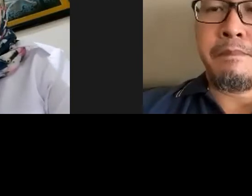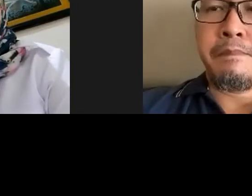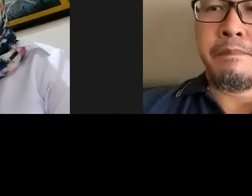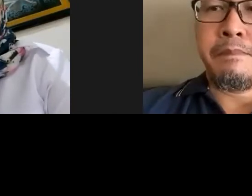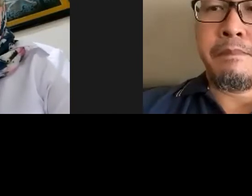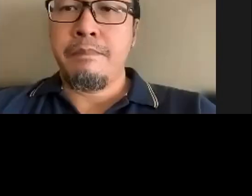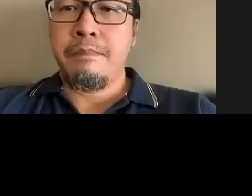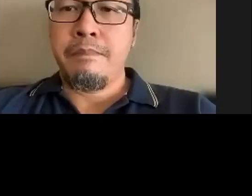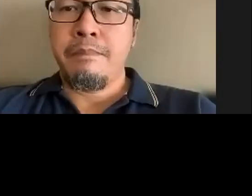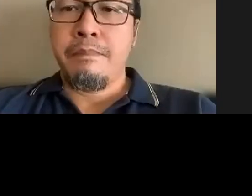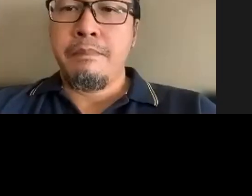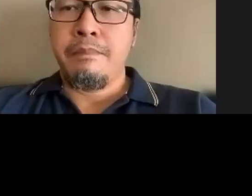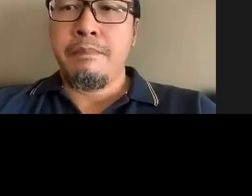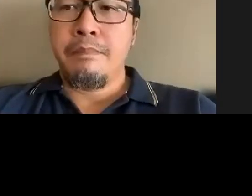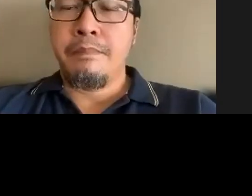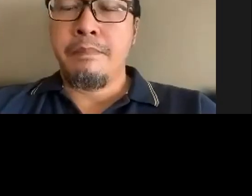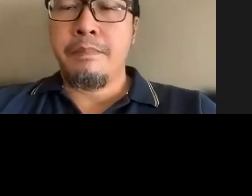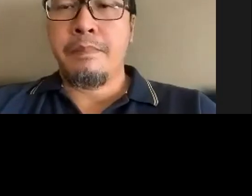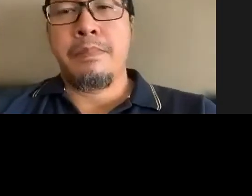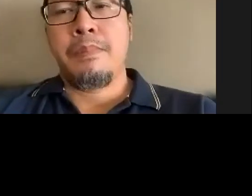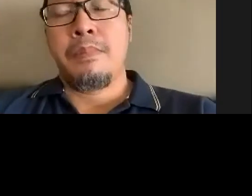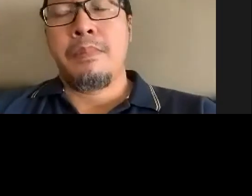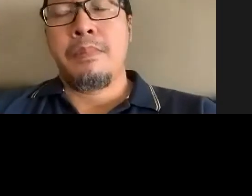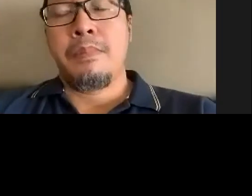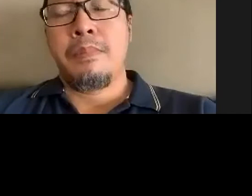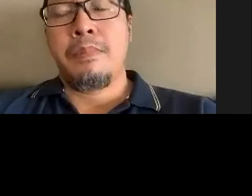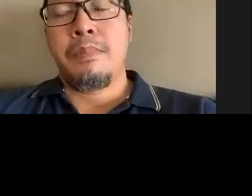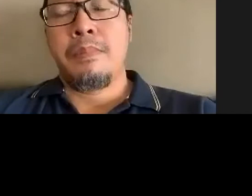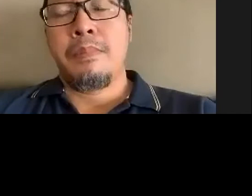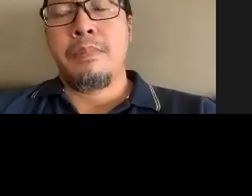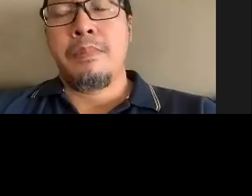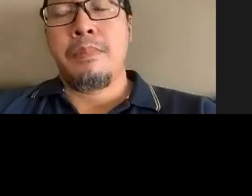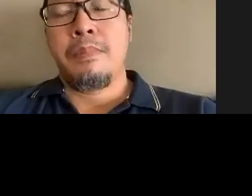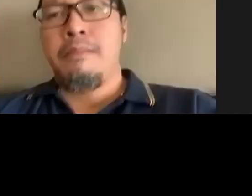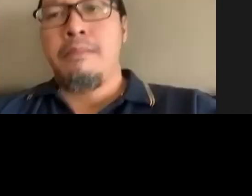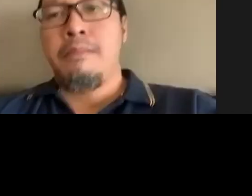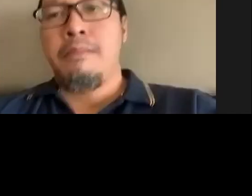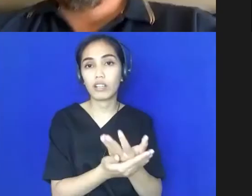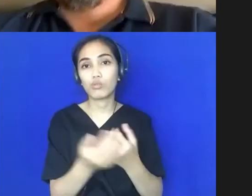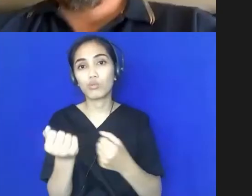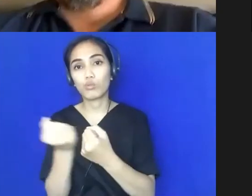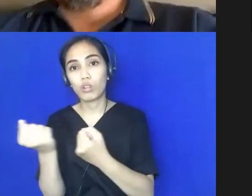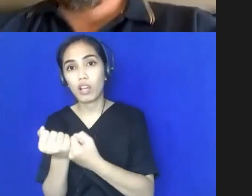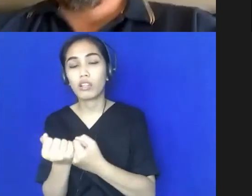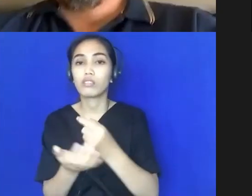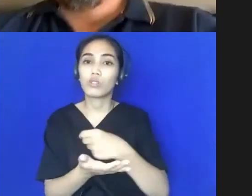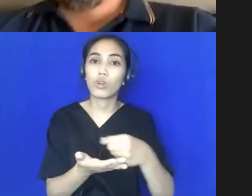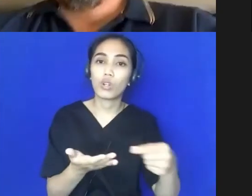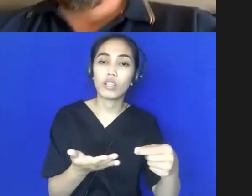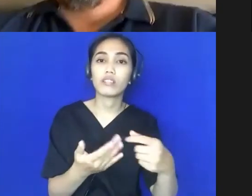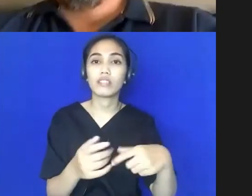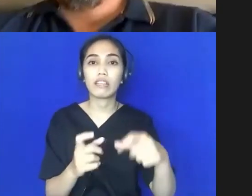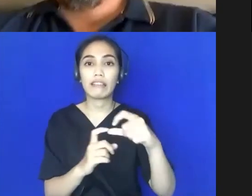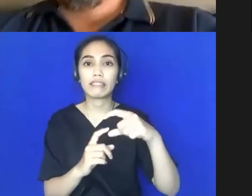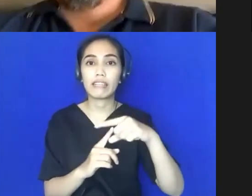untuk pertanyaan. Harapan saya akan minta dukungan dari sekolah, pihak Save the Children,